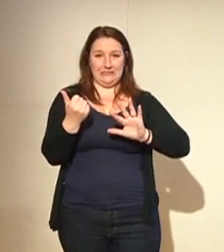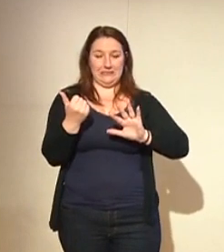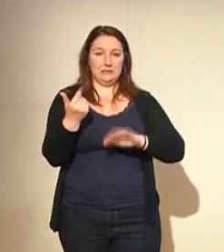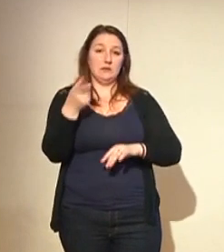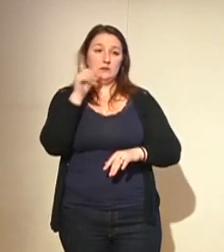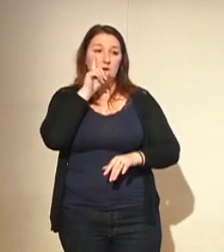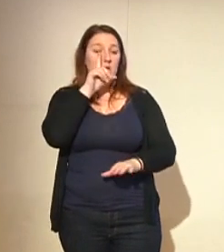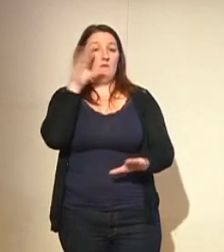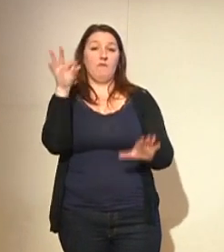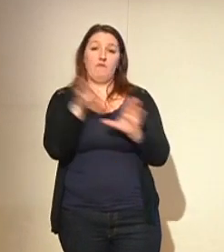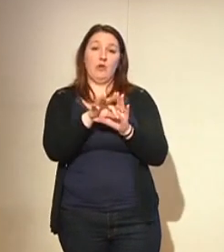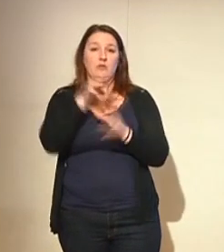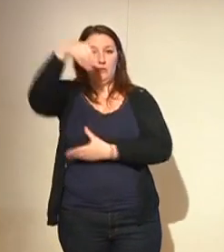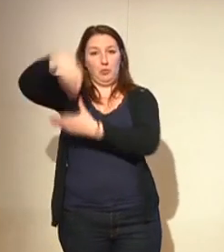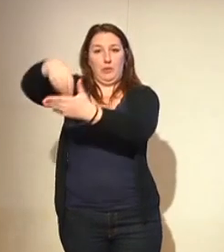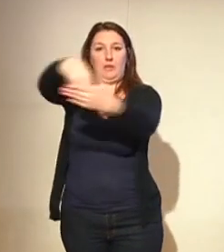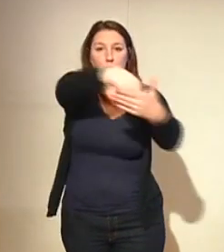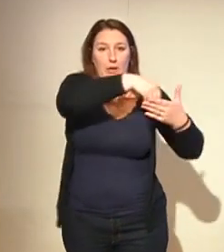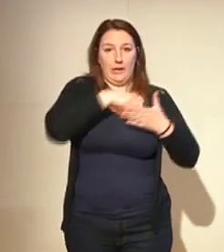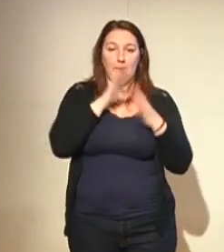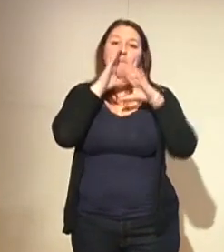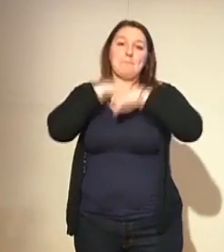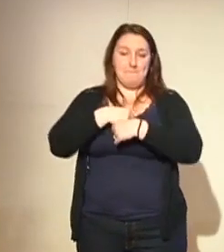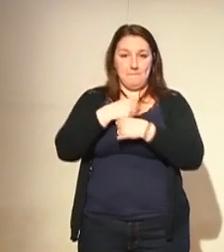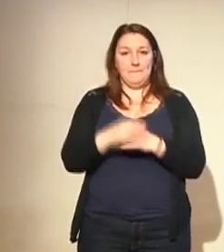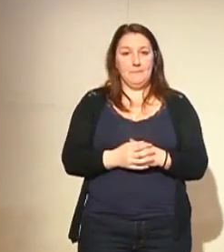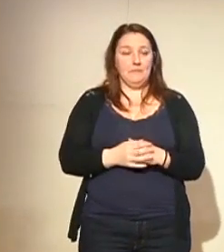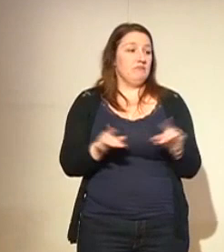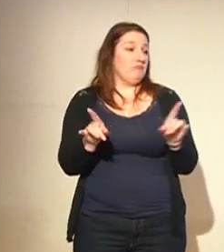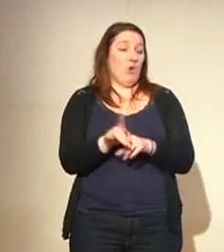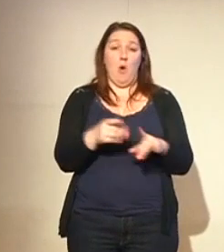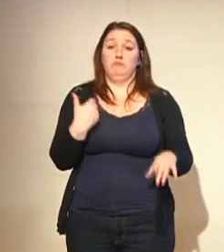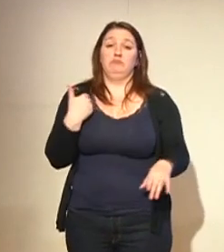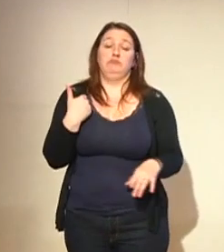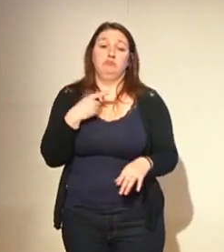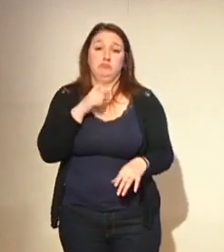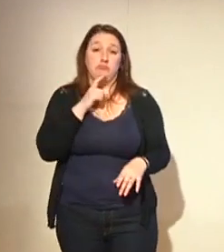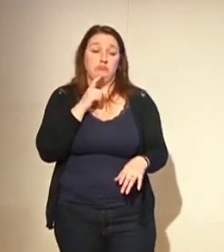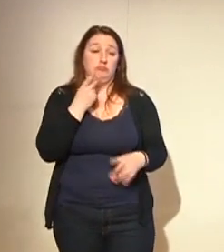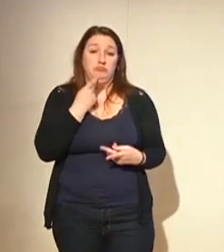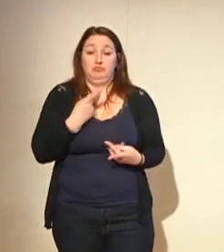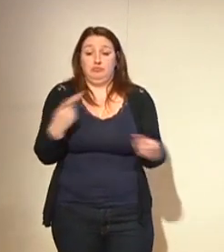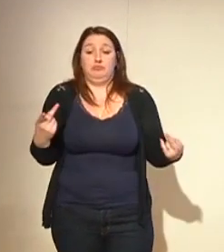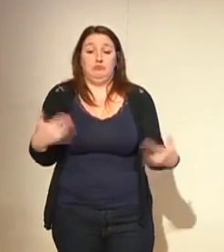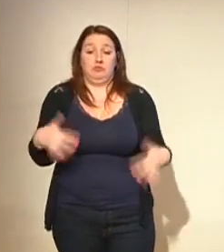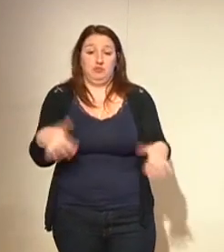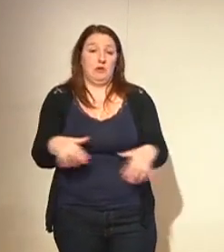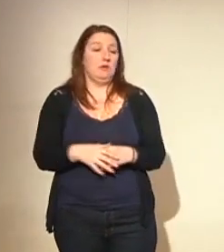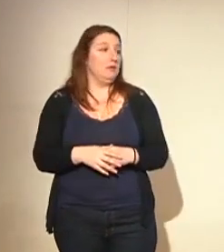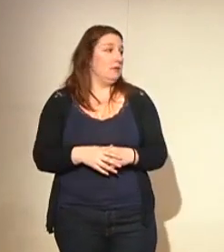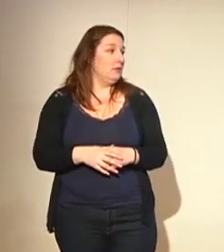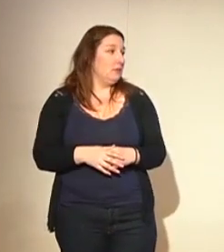faisons un vote un bulletin secret comme nous l'avons dit au début de ce conseil